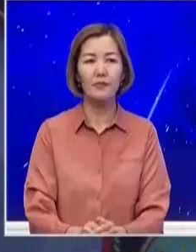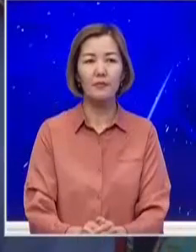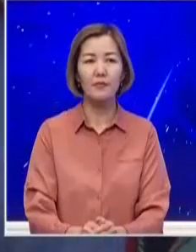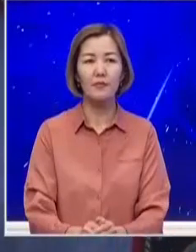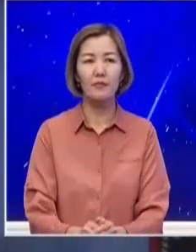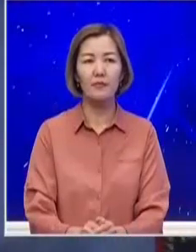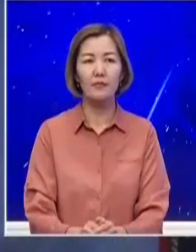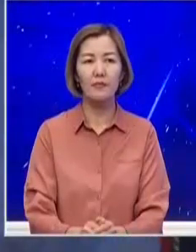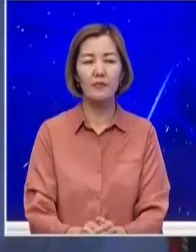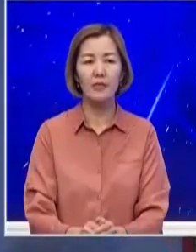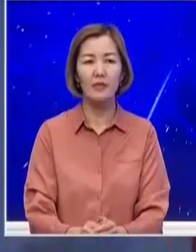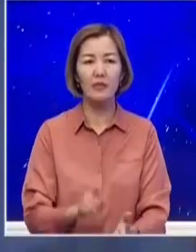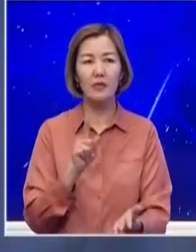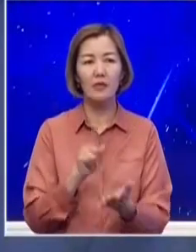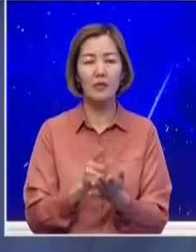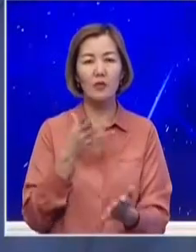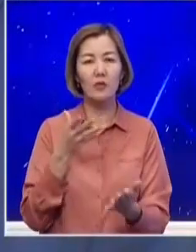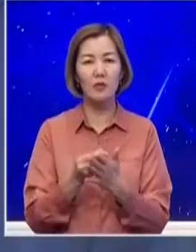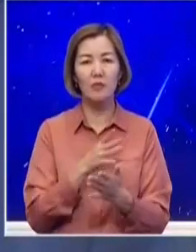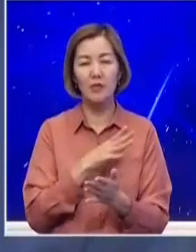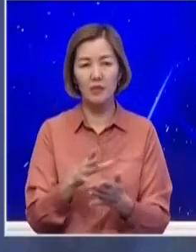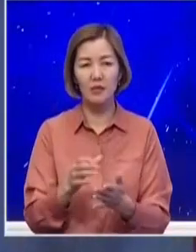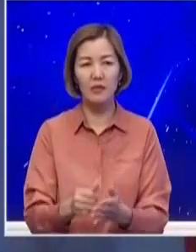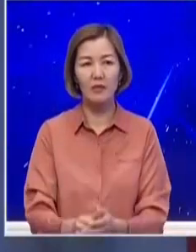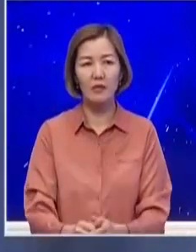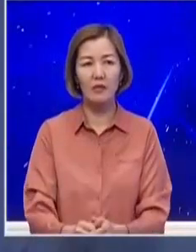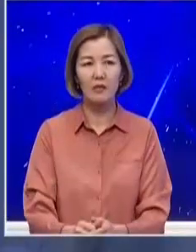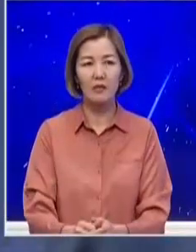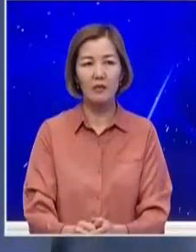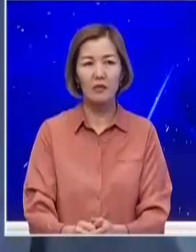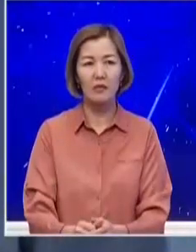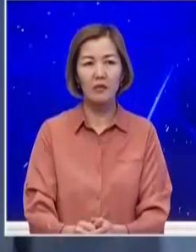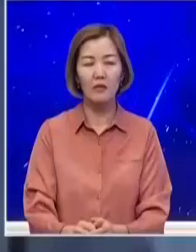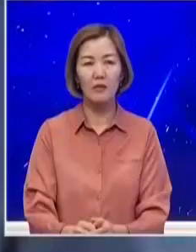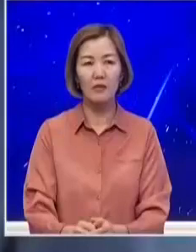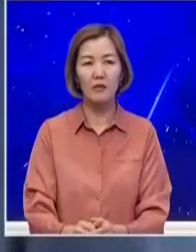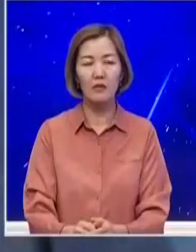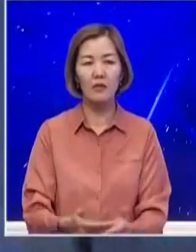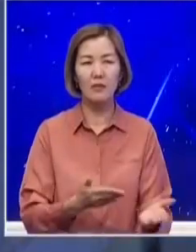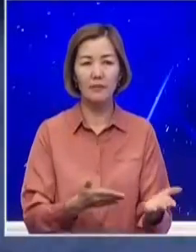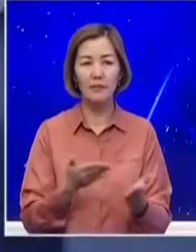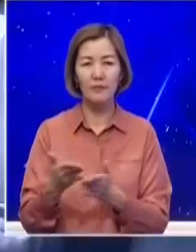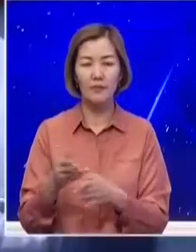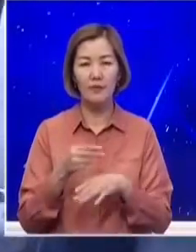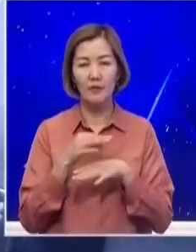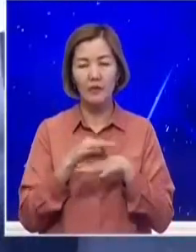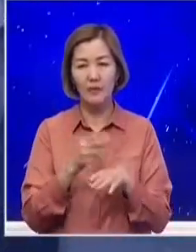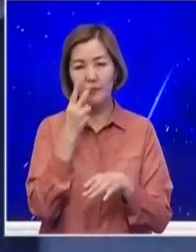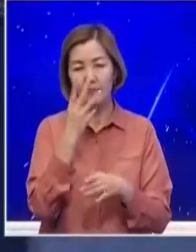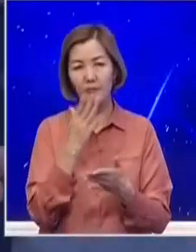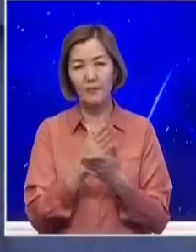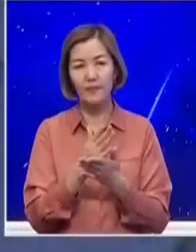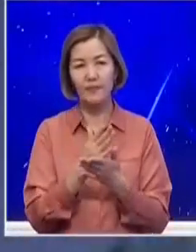Налог у вас не уплачен или часы? Есть, да, такое? Ну, пройдемте, посмотрите.